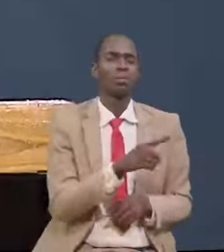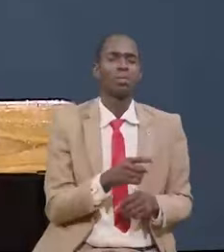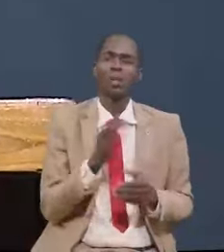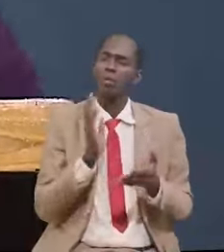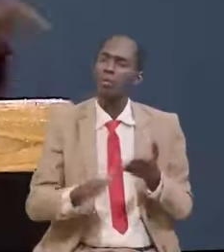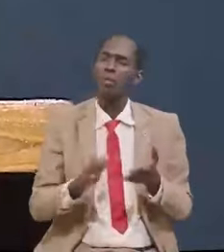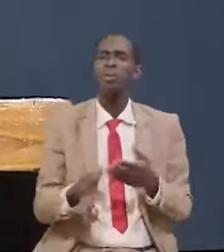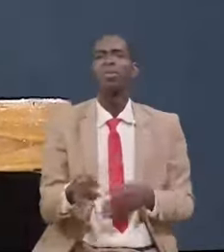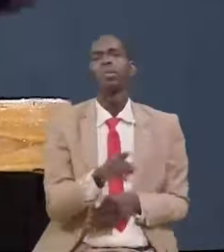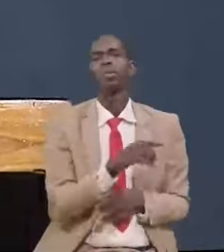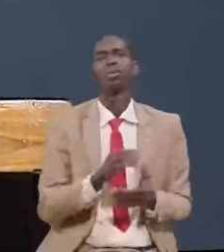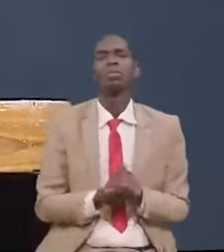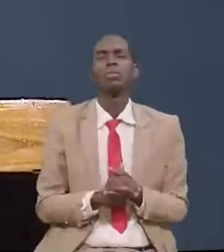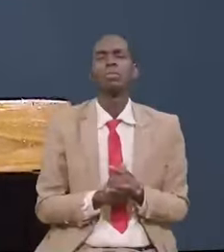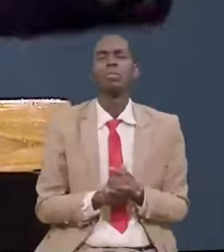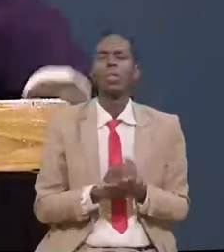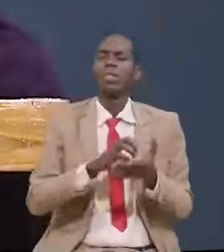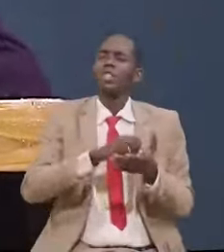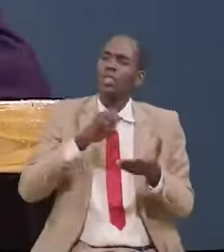Pardonne-les.